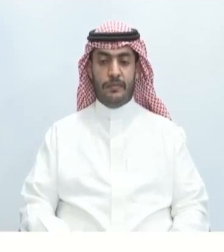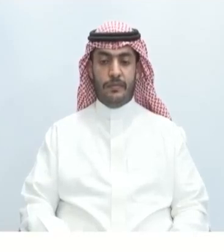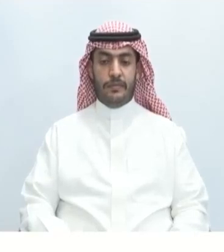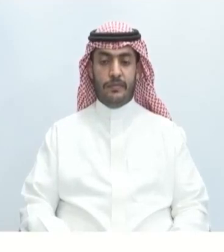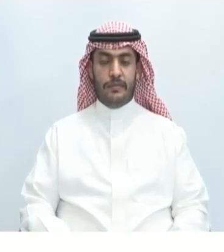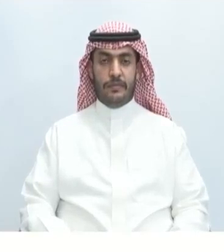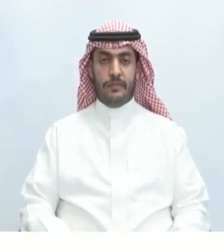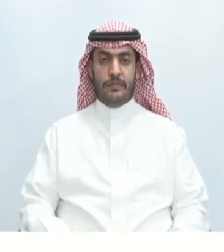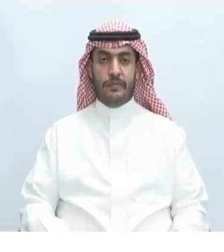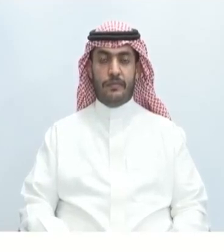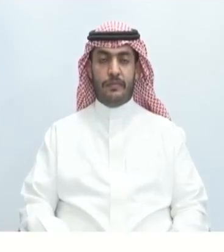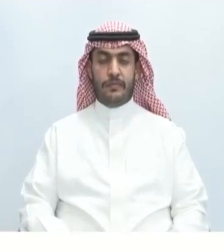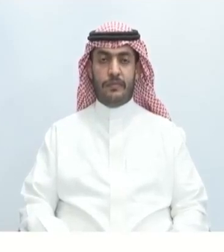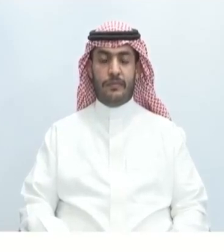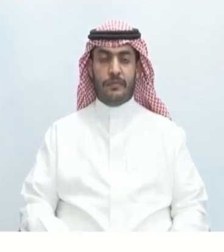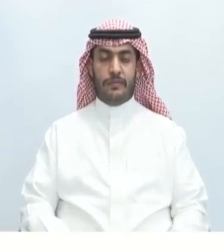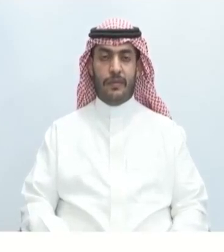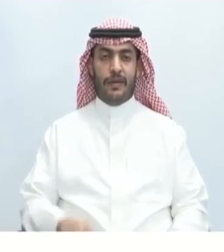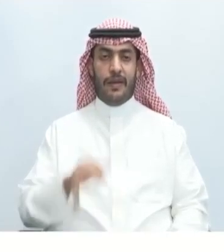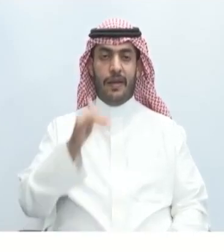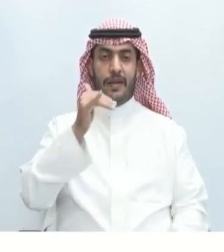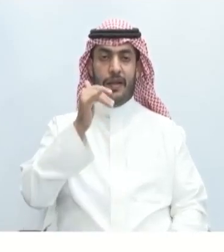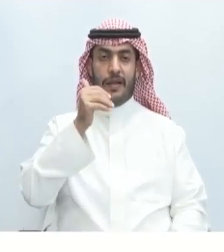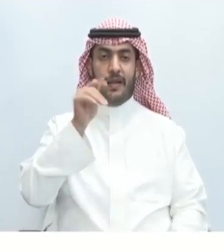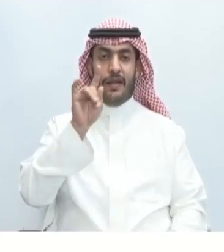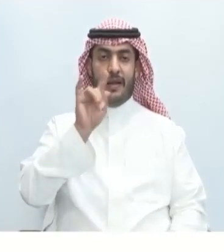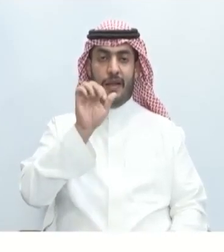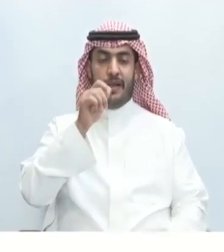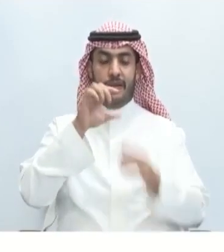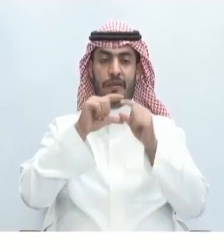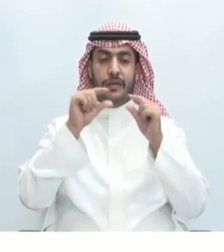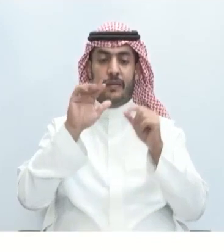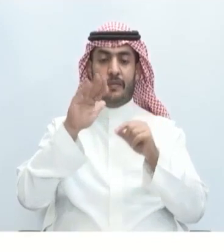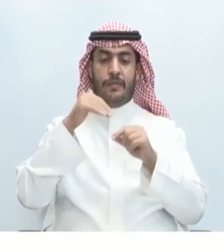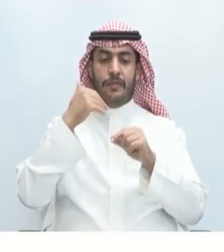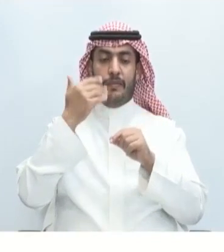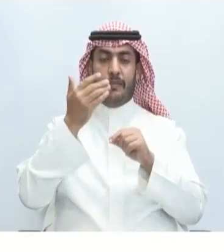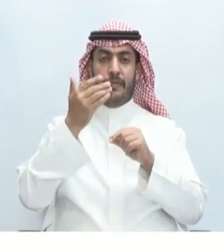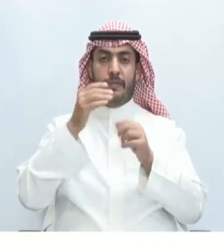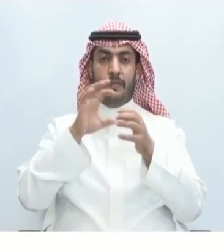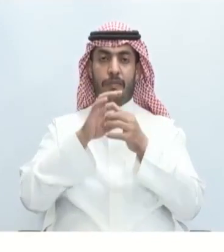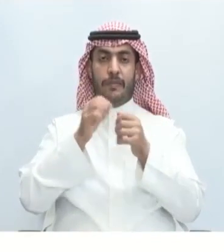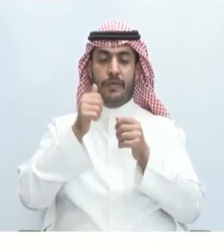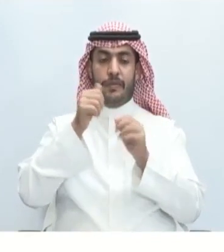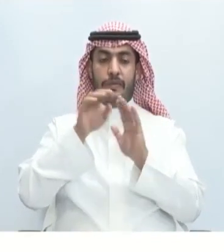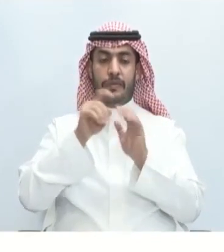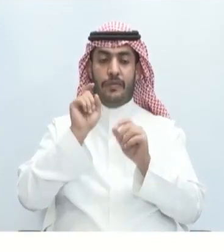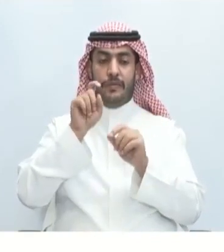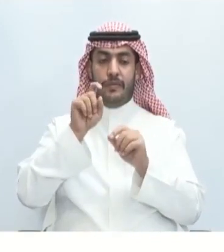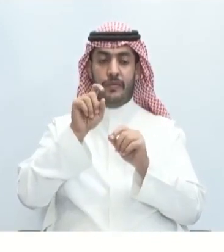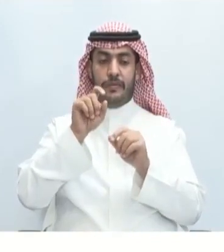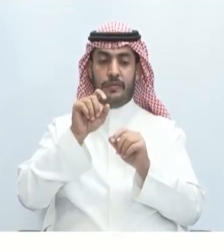الرقم نتاكد من تحديد الخلايا بشكل صحيح واي تحديد القيمه بعد ذلك بالنقر على